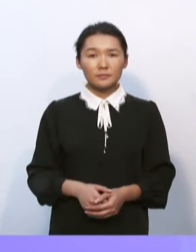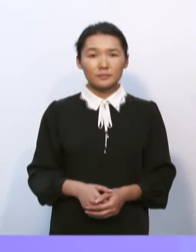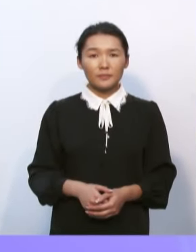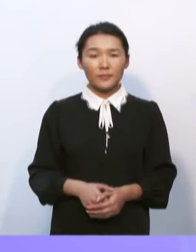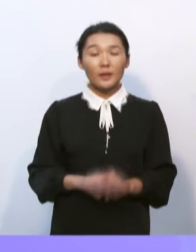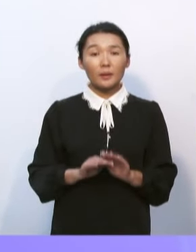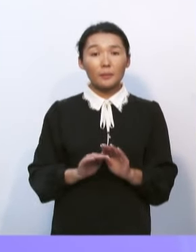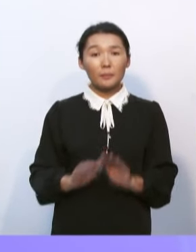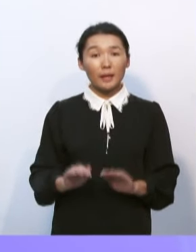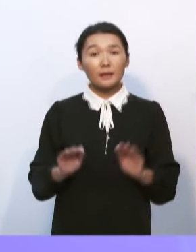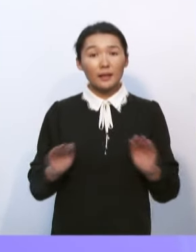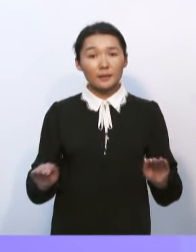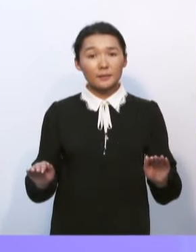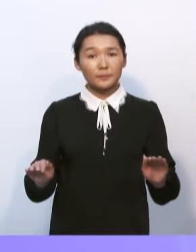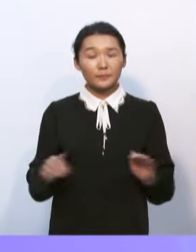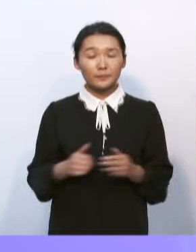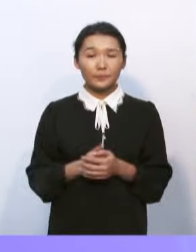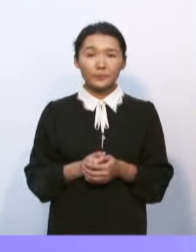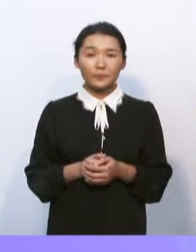Балдар,